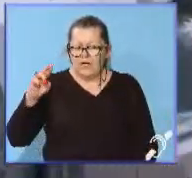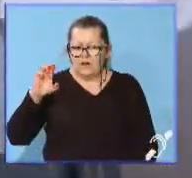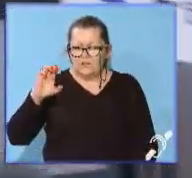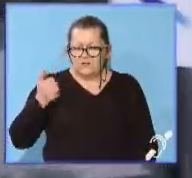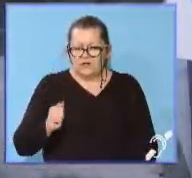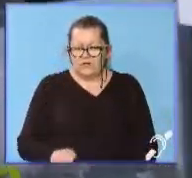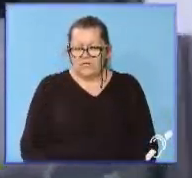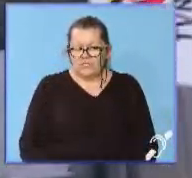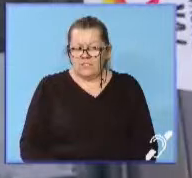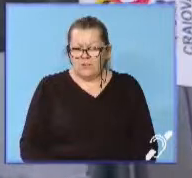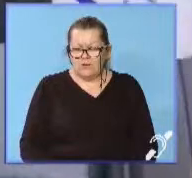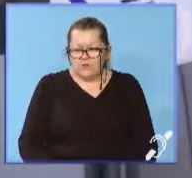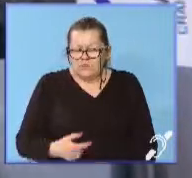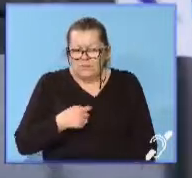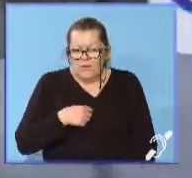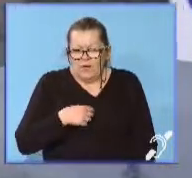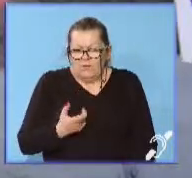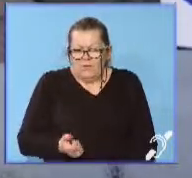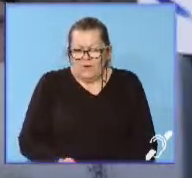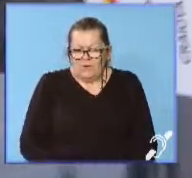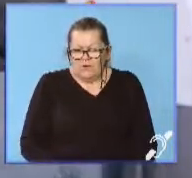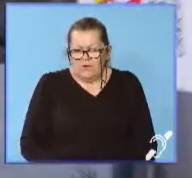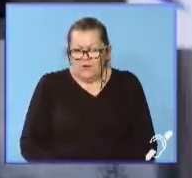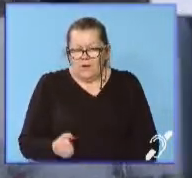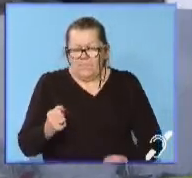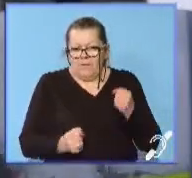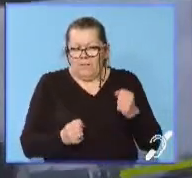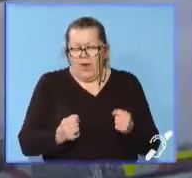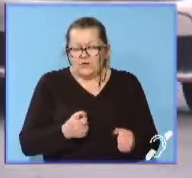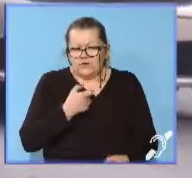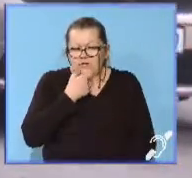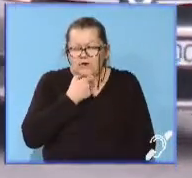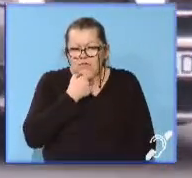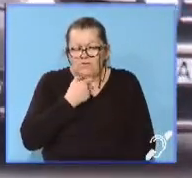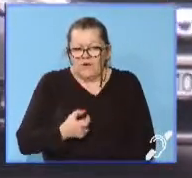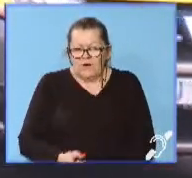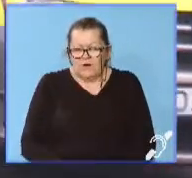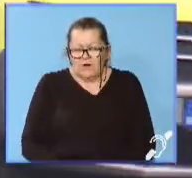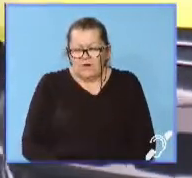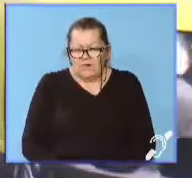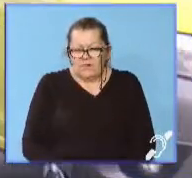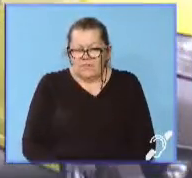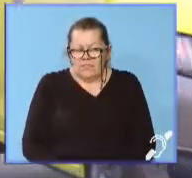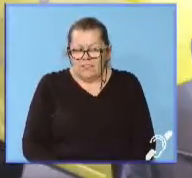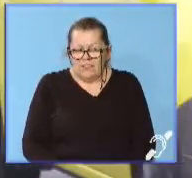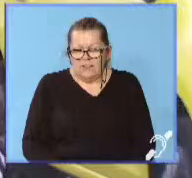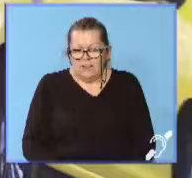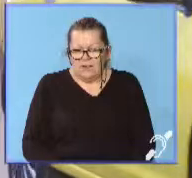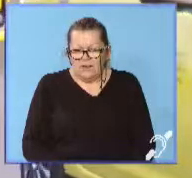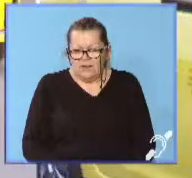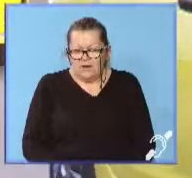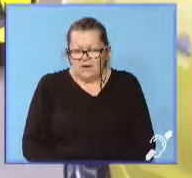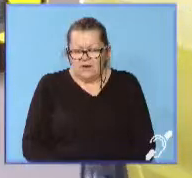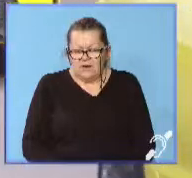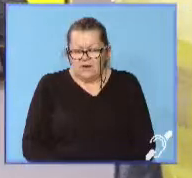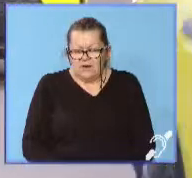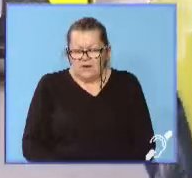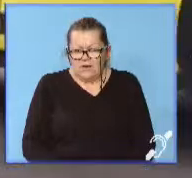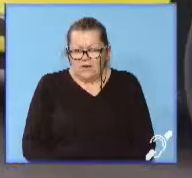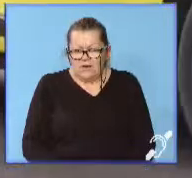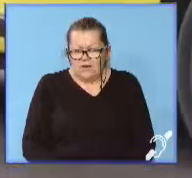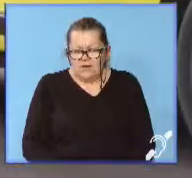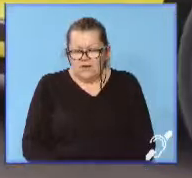mari neajunsurile mașinile sunt vechi neajunsurile neajunsurile Nu suntem numai pentru